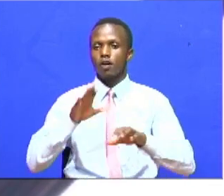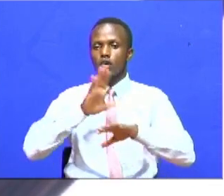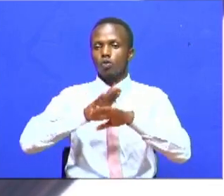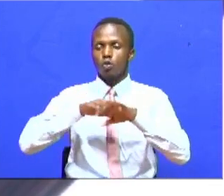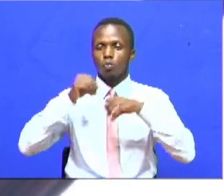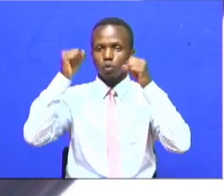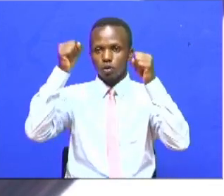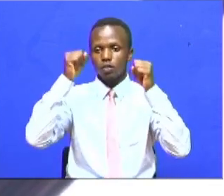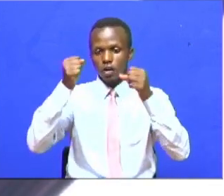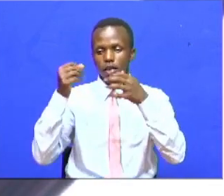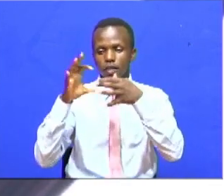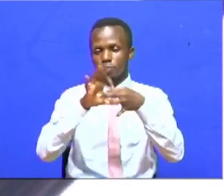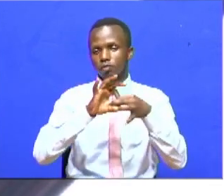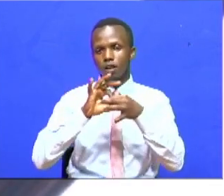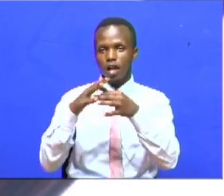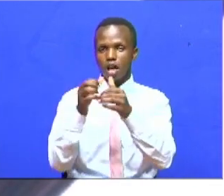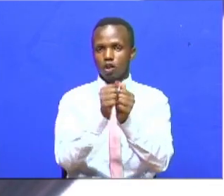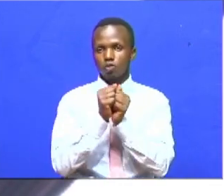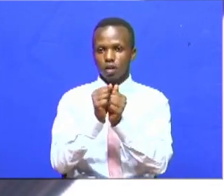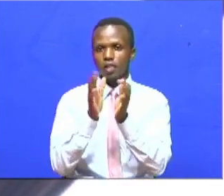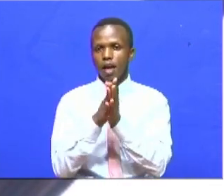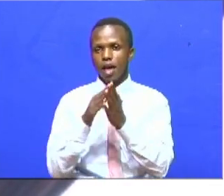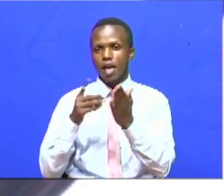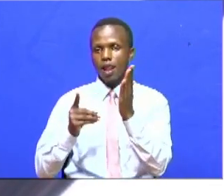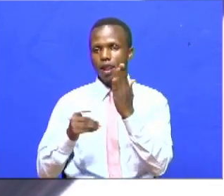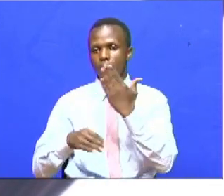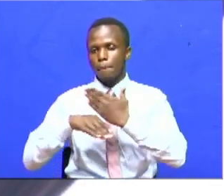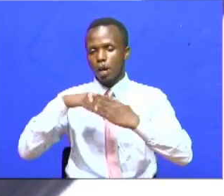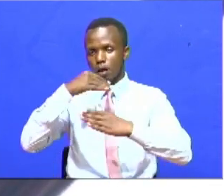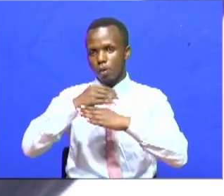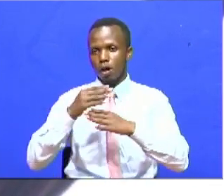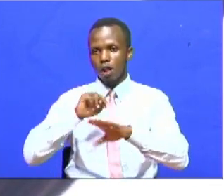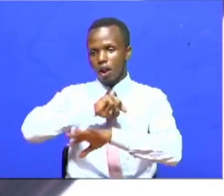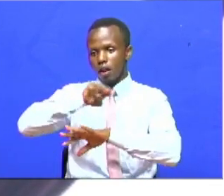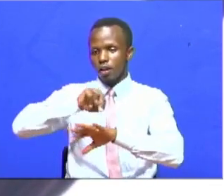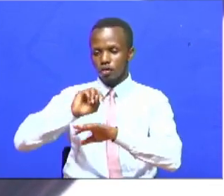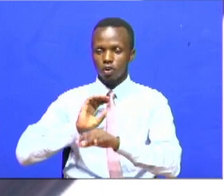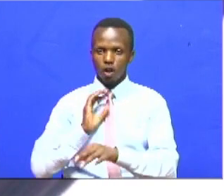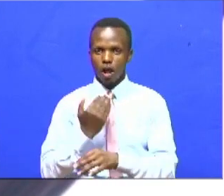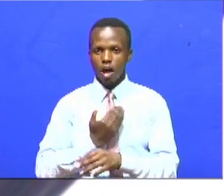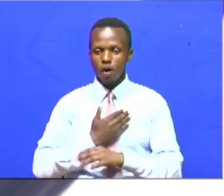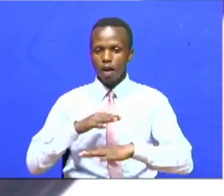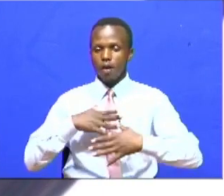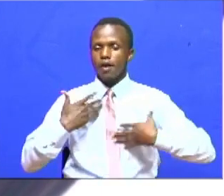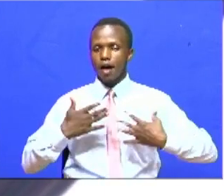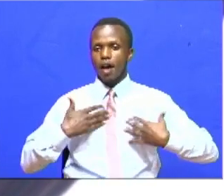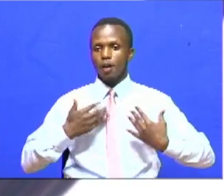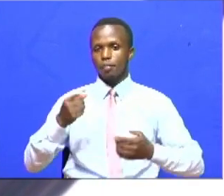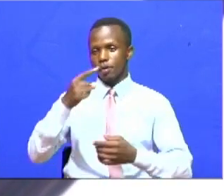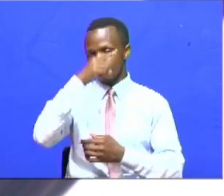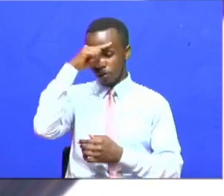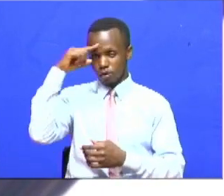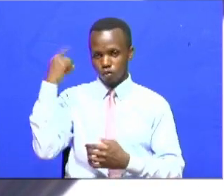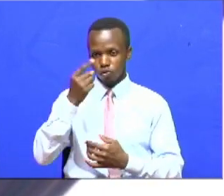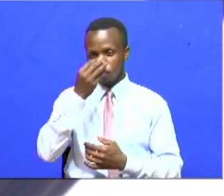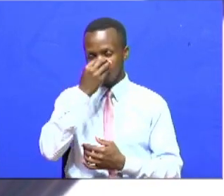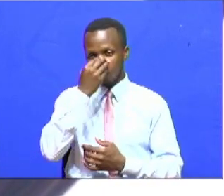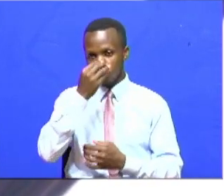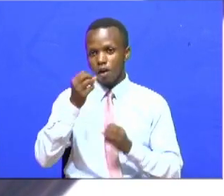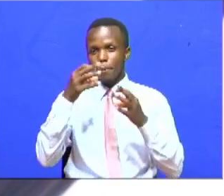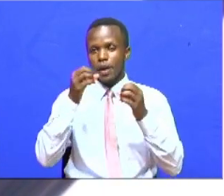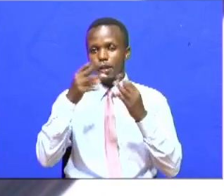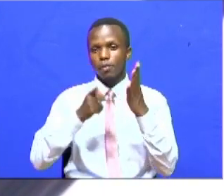kushikana pamoja na kujenga taifa letu la Kenya. So Your Excellency, tunafurahi sana tukiwa na wewe. Maendeleo mengi